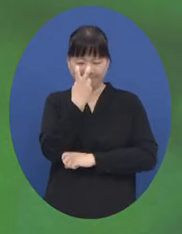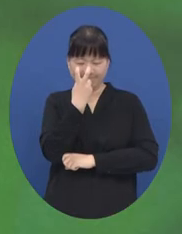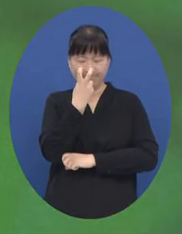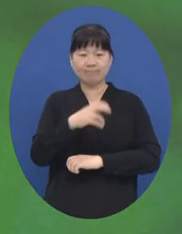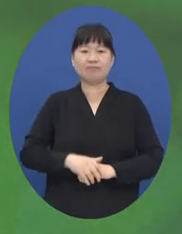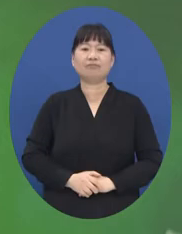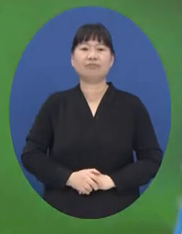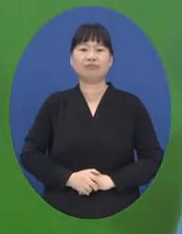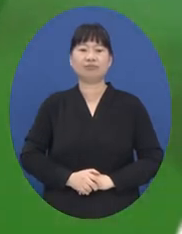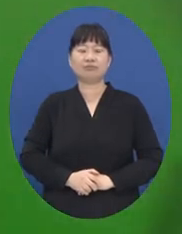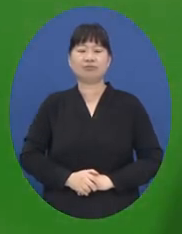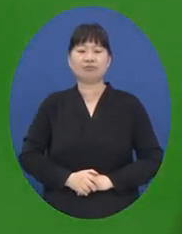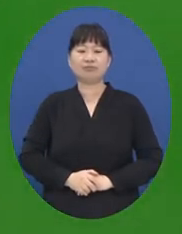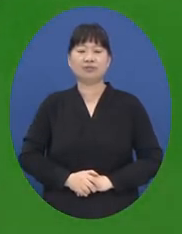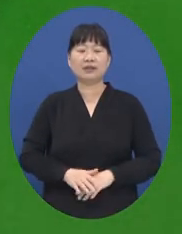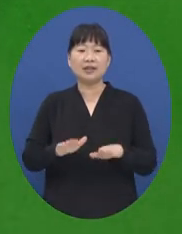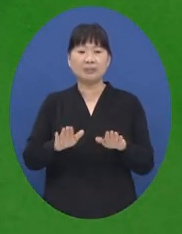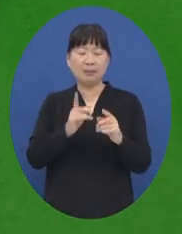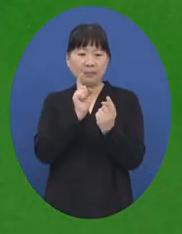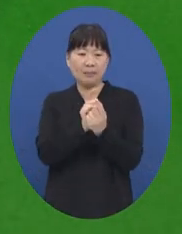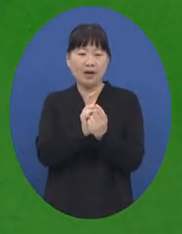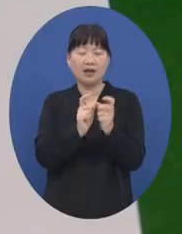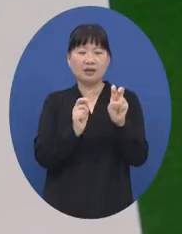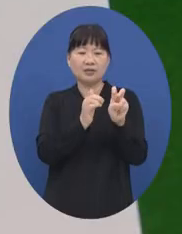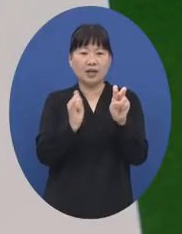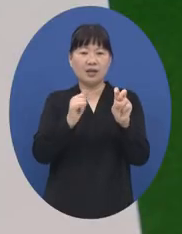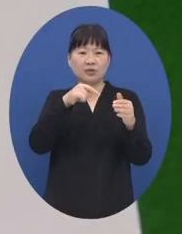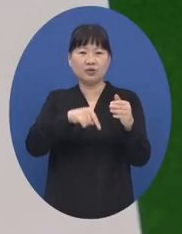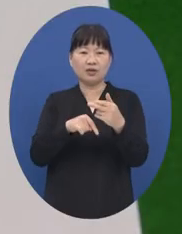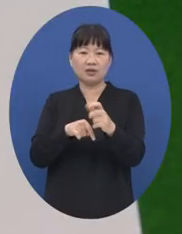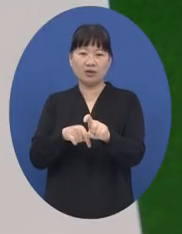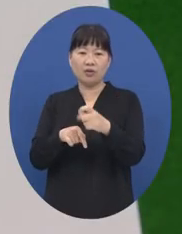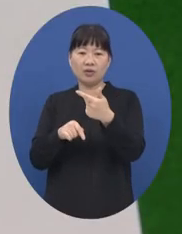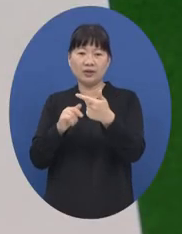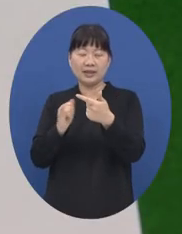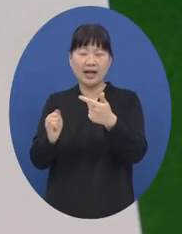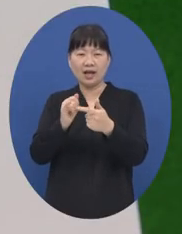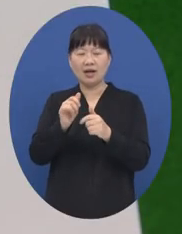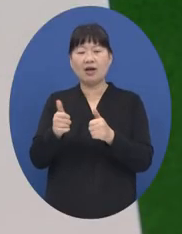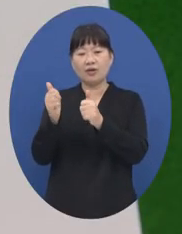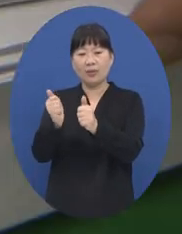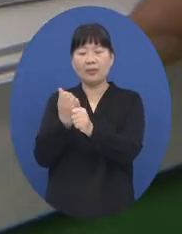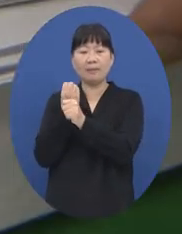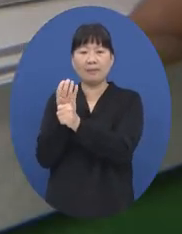집중하겠습니다. 경기도 특사경은 이번에 적발된 20명 중 16명을 검찰에